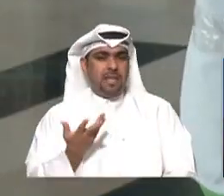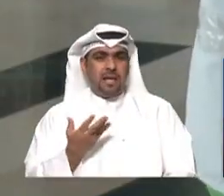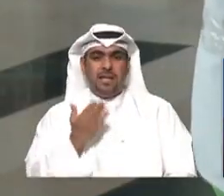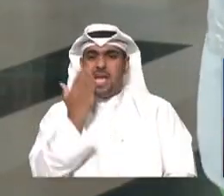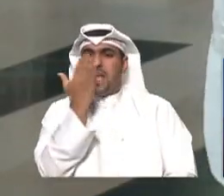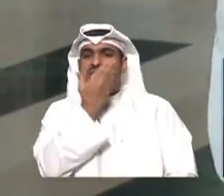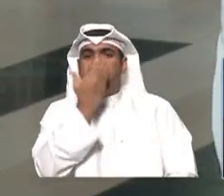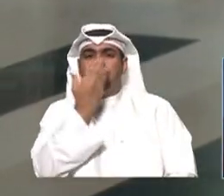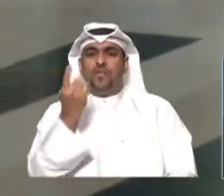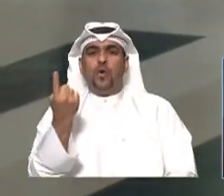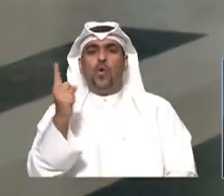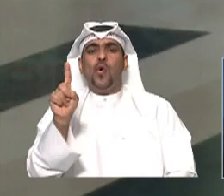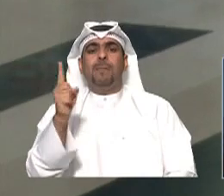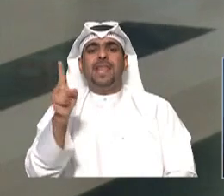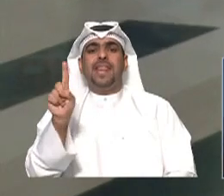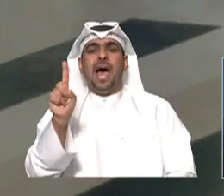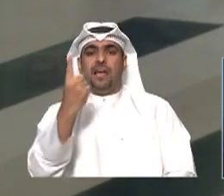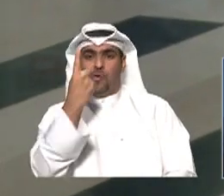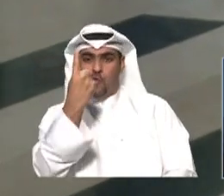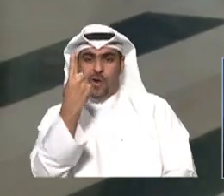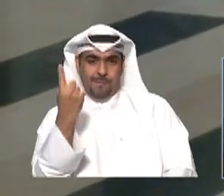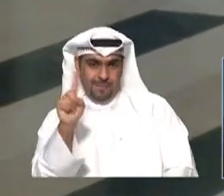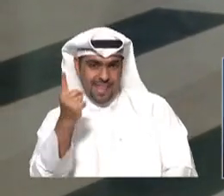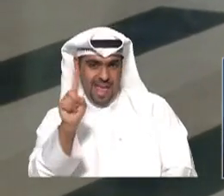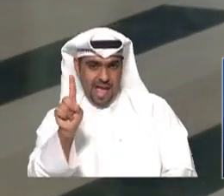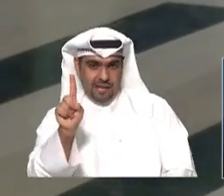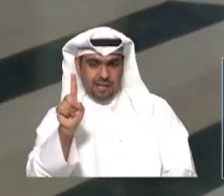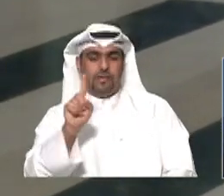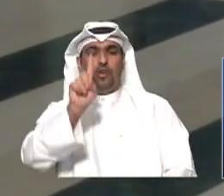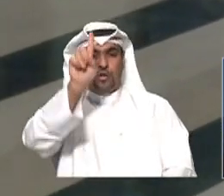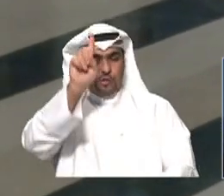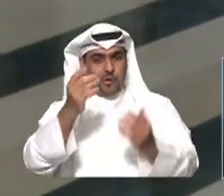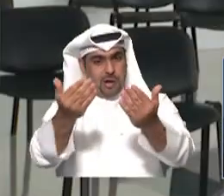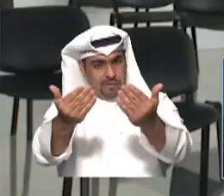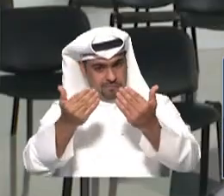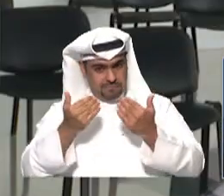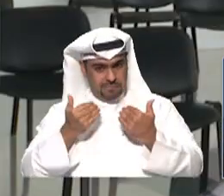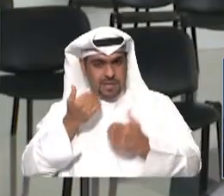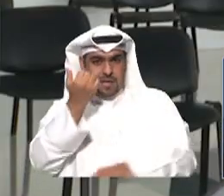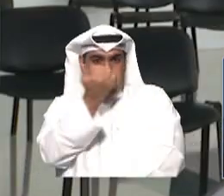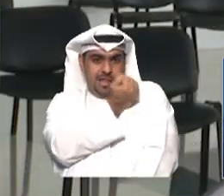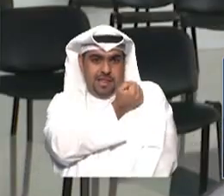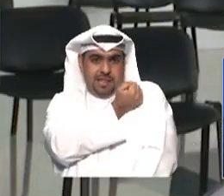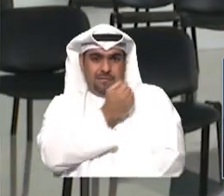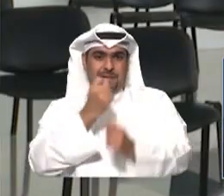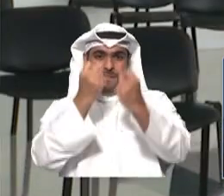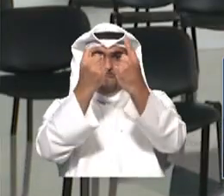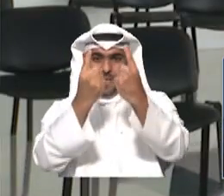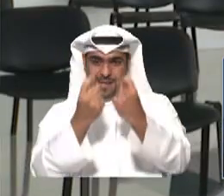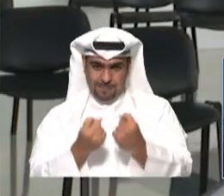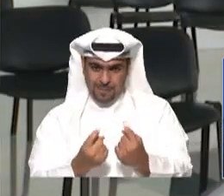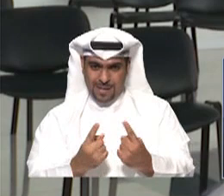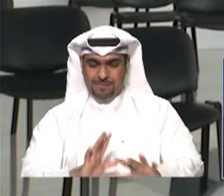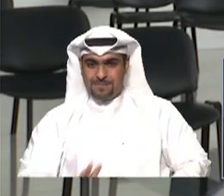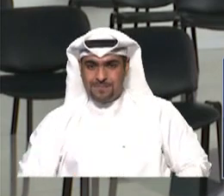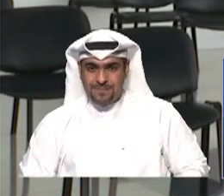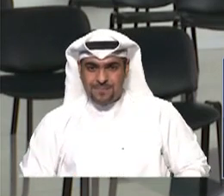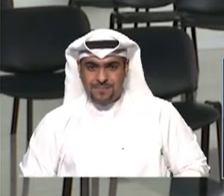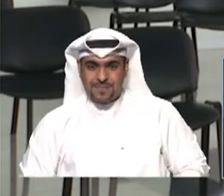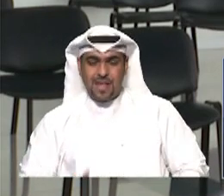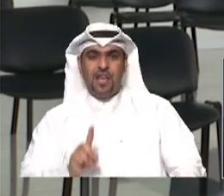يعني مسموح لهم بأخذ التطعيم في هالحالة، وبالتالي اعتقد ان هذا الامر راح يعني يؤدي الى حتى